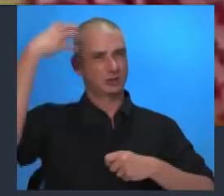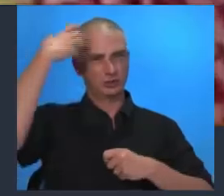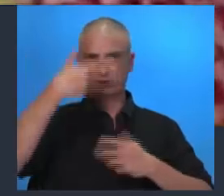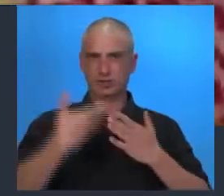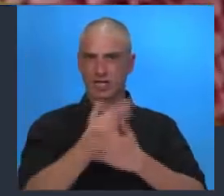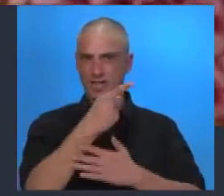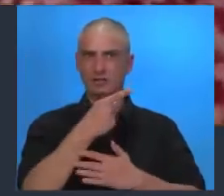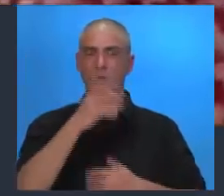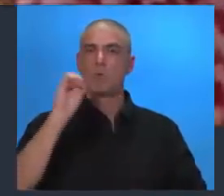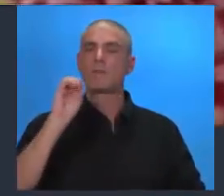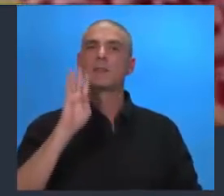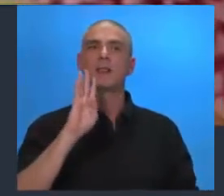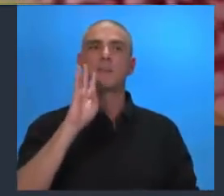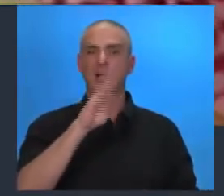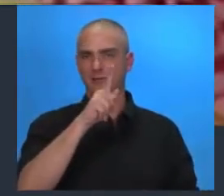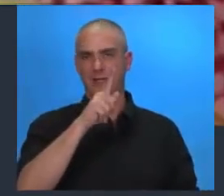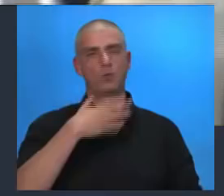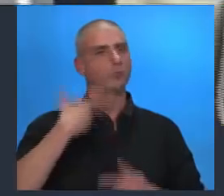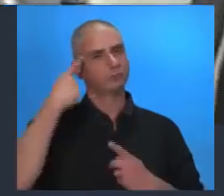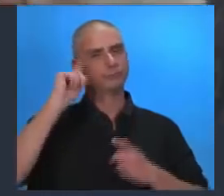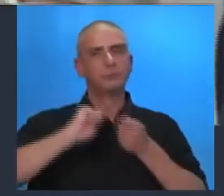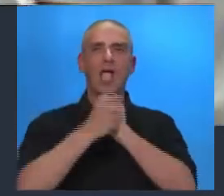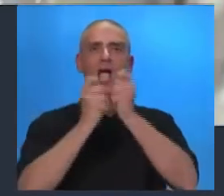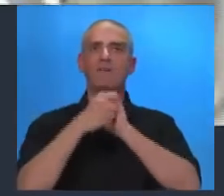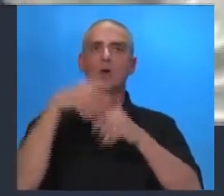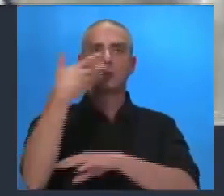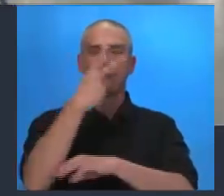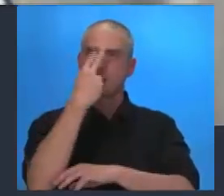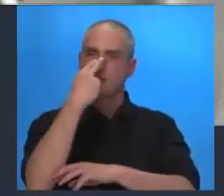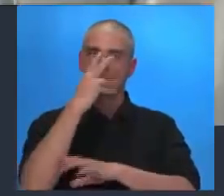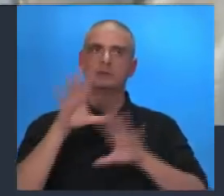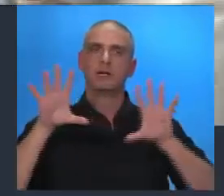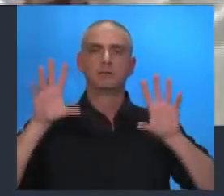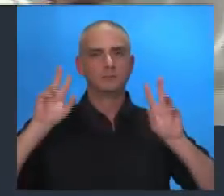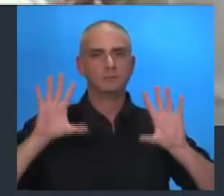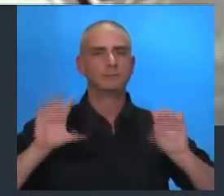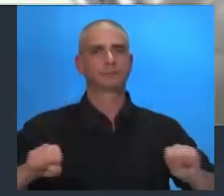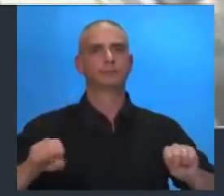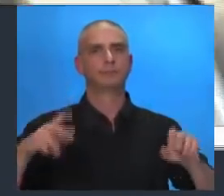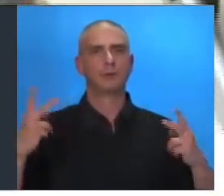בן סלמן, שושבין הרפורמות בממלכה, מנסה לתפוס שתי ציפורים